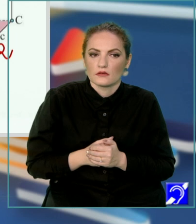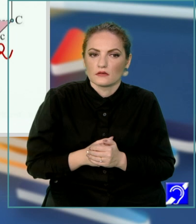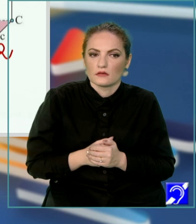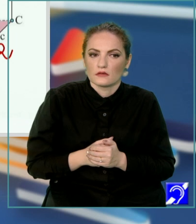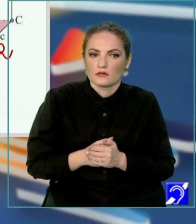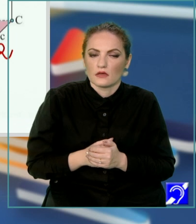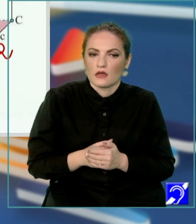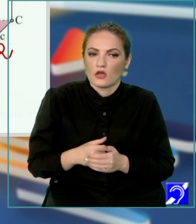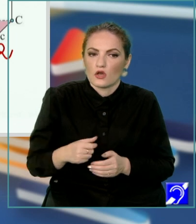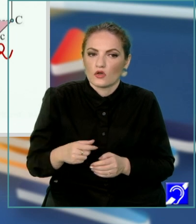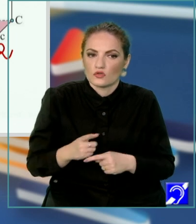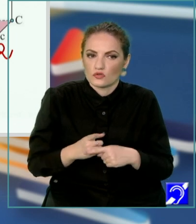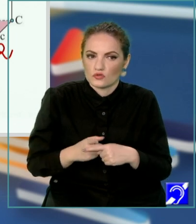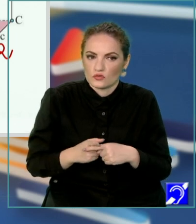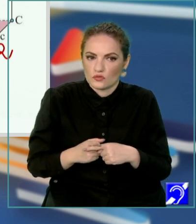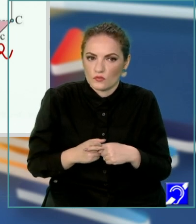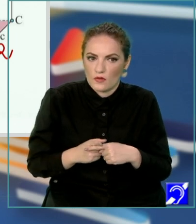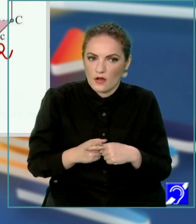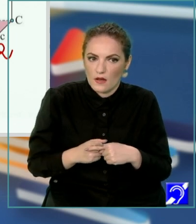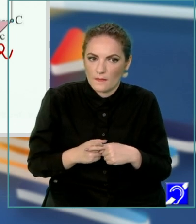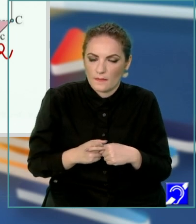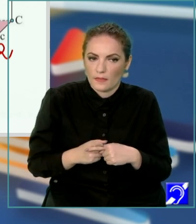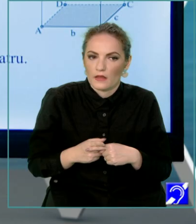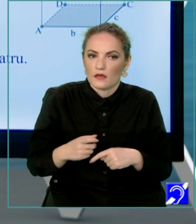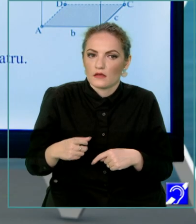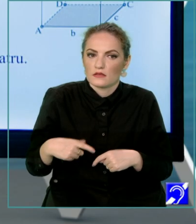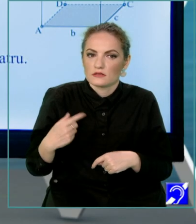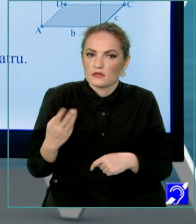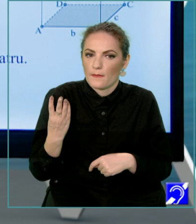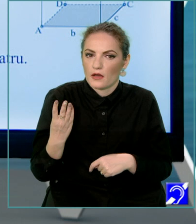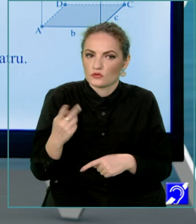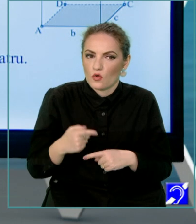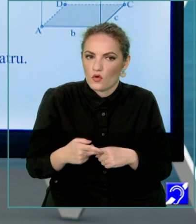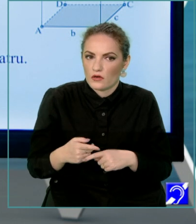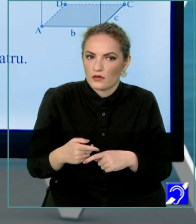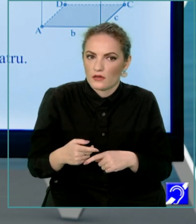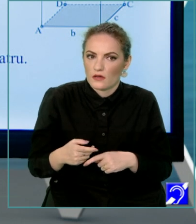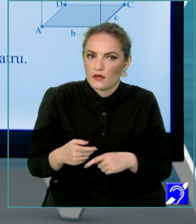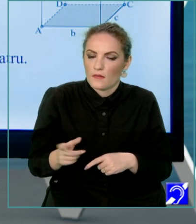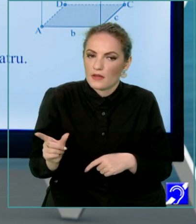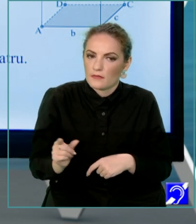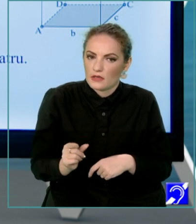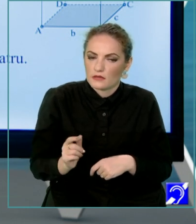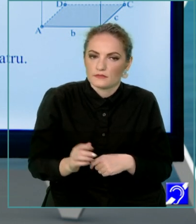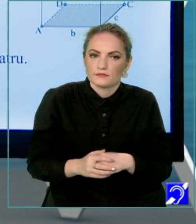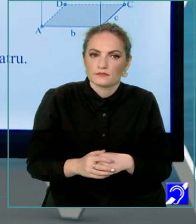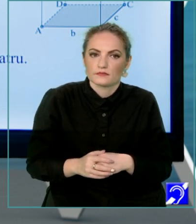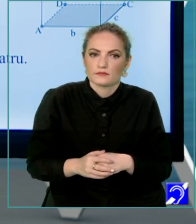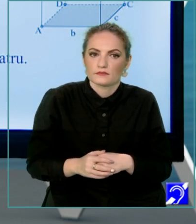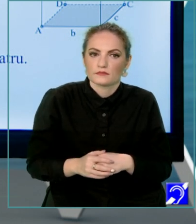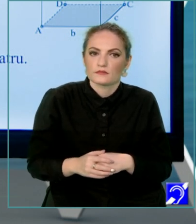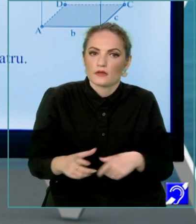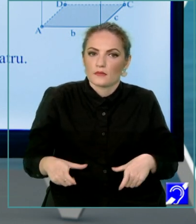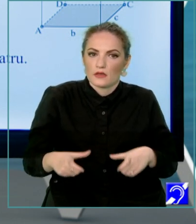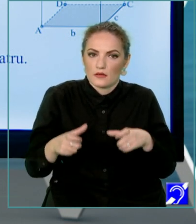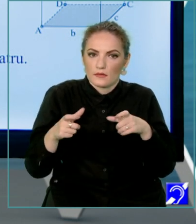mică decât suma tuturor muchiilor paralelipipedului paralelipipedul dreptunghic ABCD a prim b